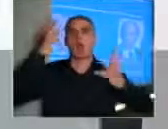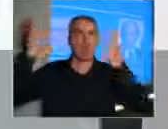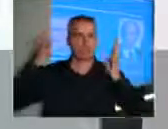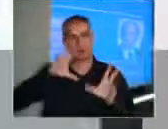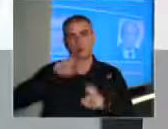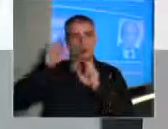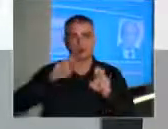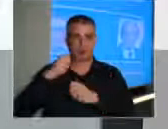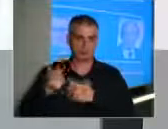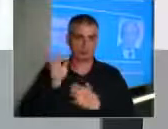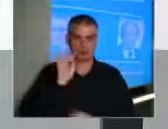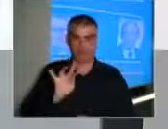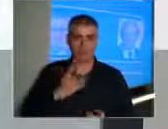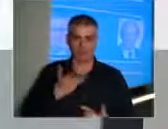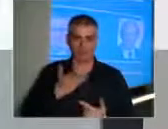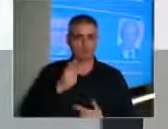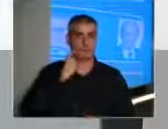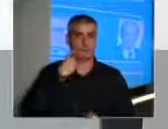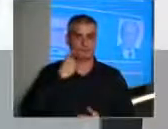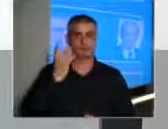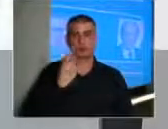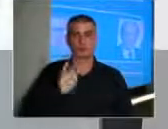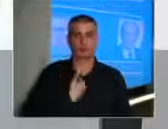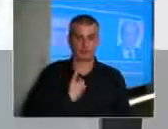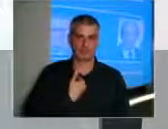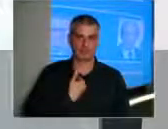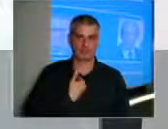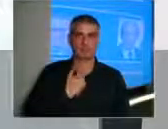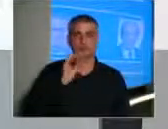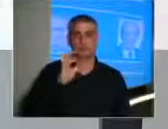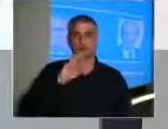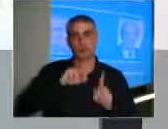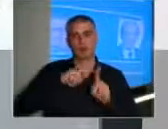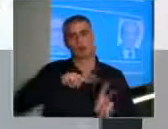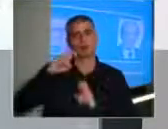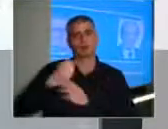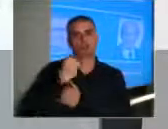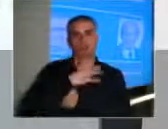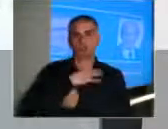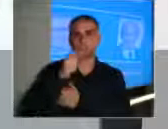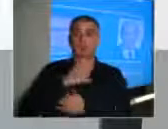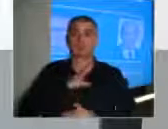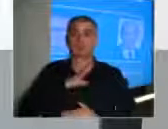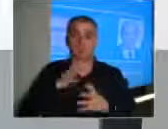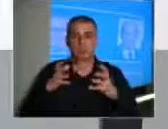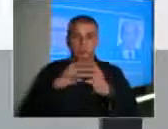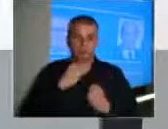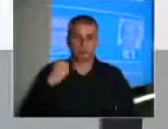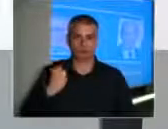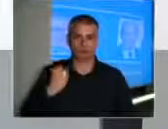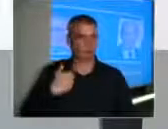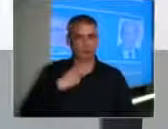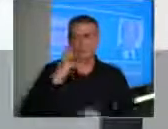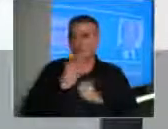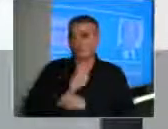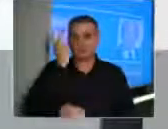הזה כנגד הילד שקד וכנגדי, כדי לשתות את המנדטים, כי זה מסכן את הגוש. אנחנו לא